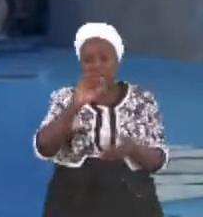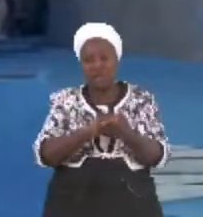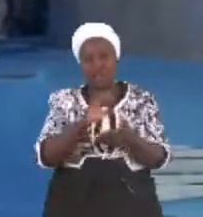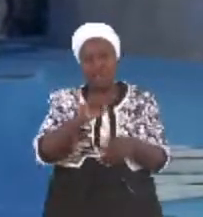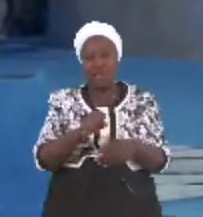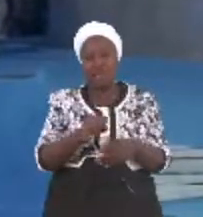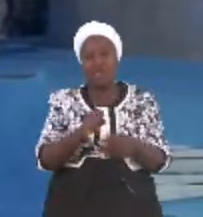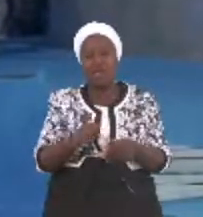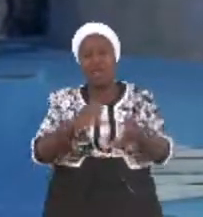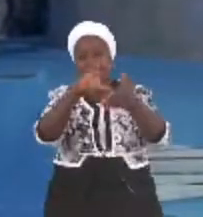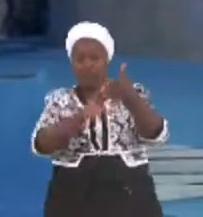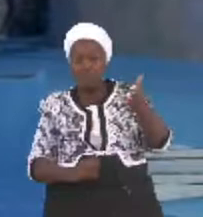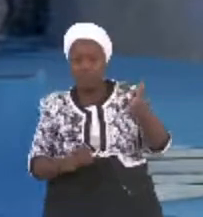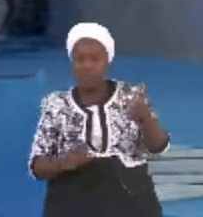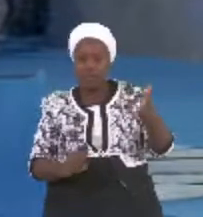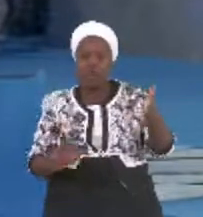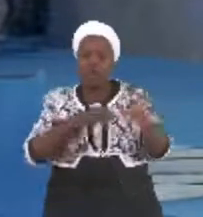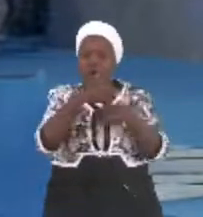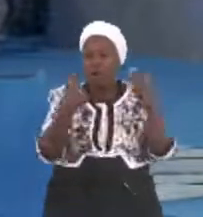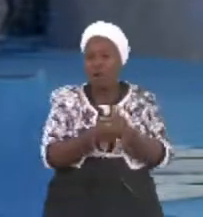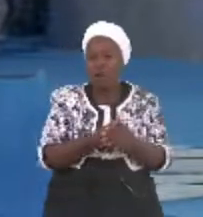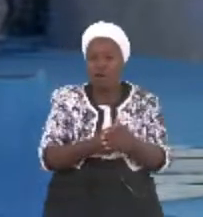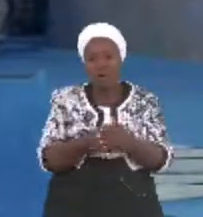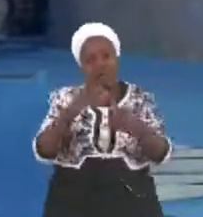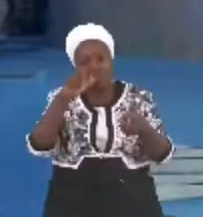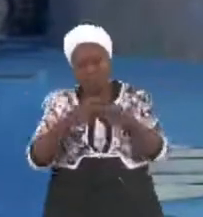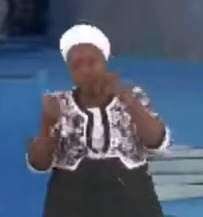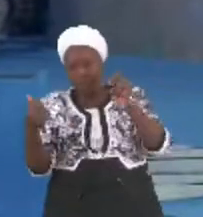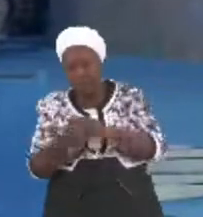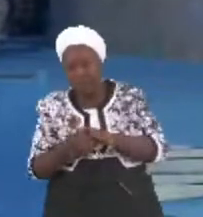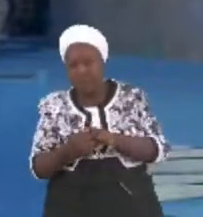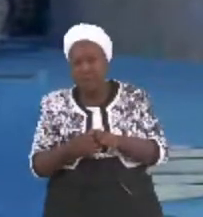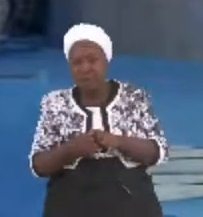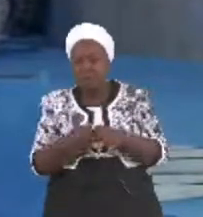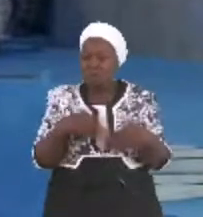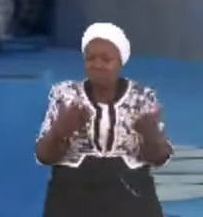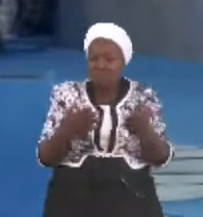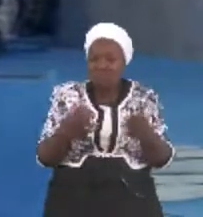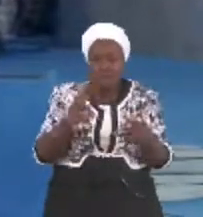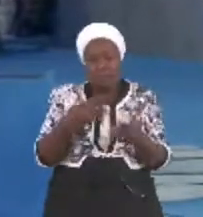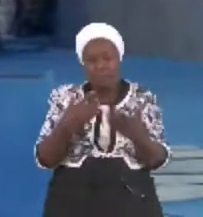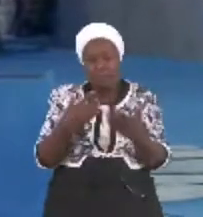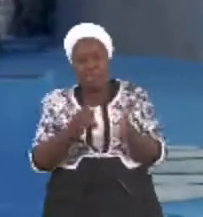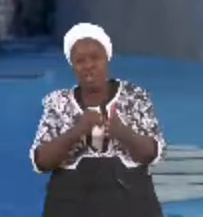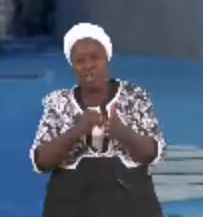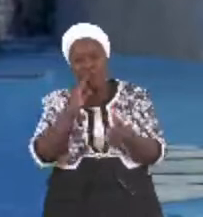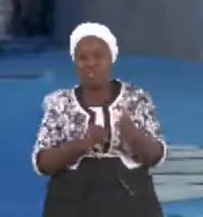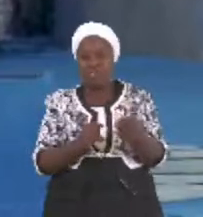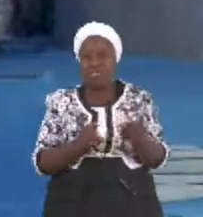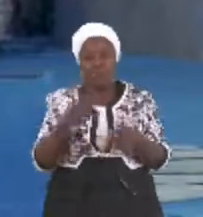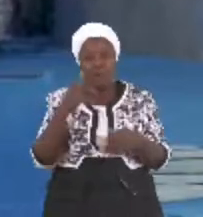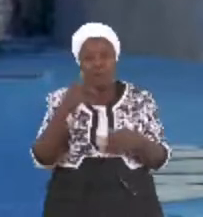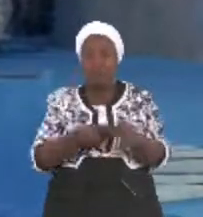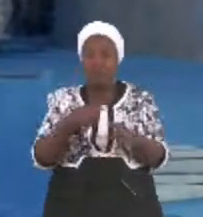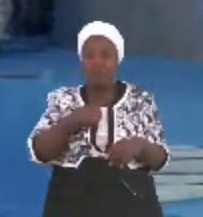peut ôter toute affliction, que ce soit étrange ou pas, une fois que je vais chez